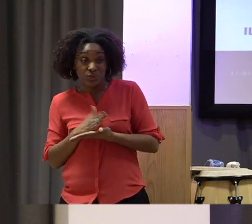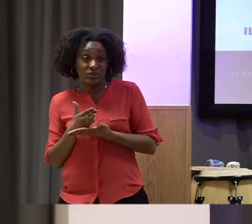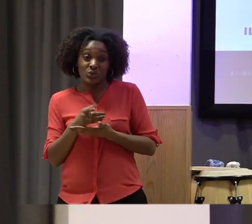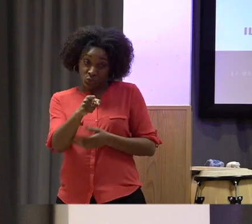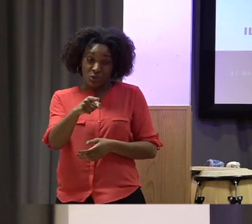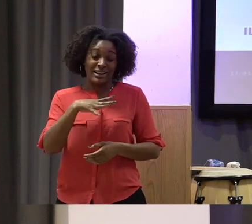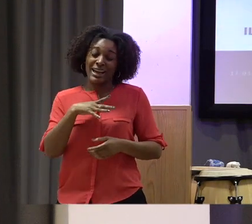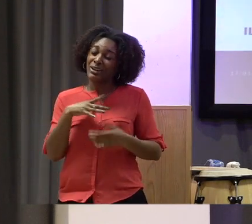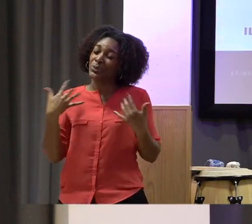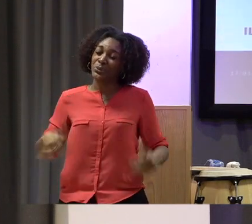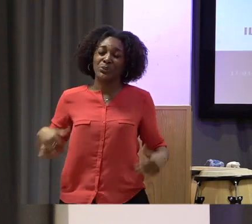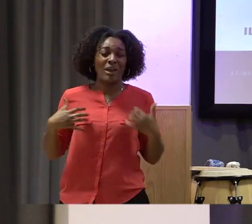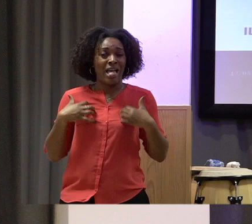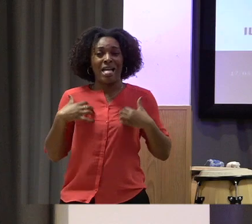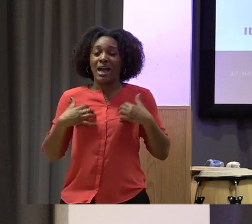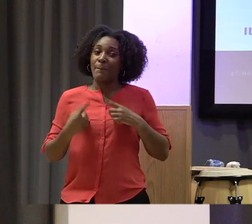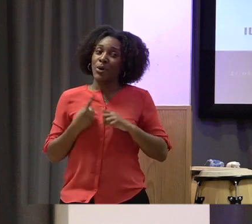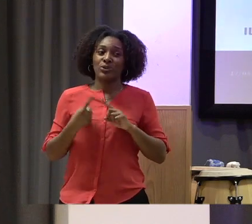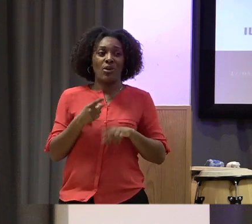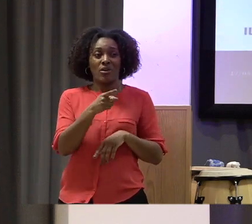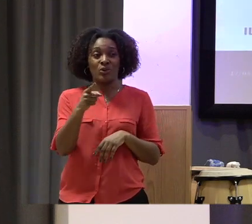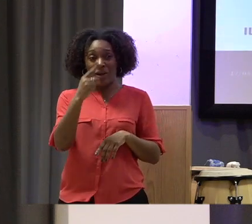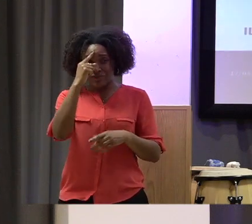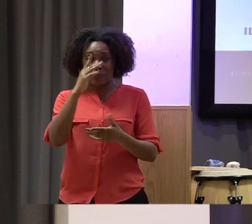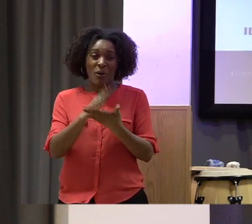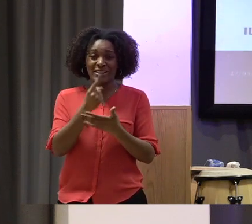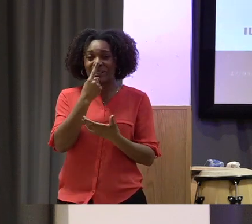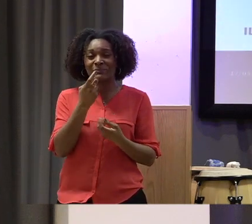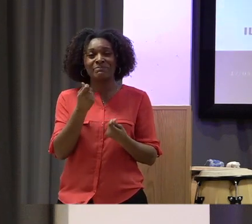important au point de remettre en cause ta foi.